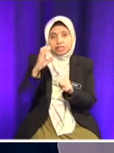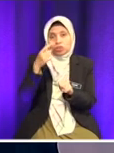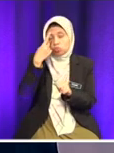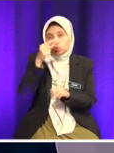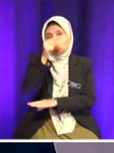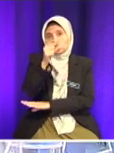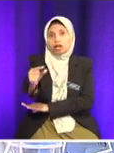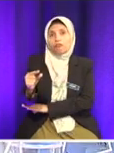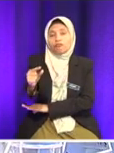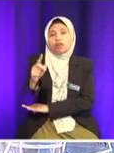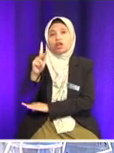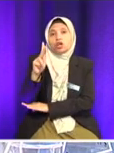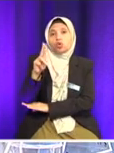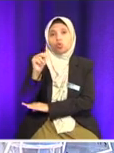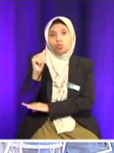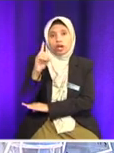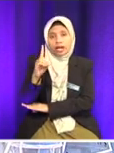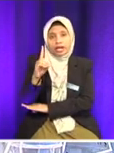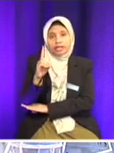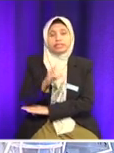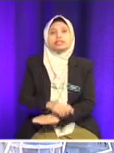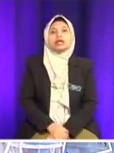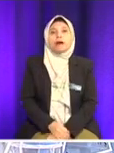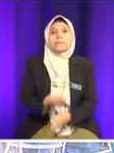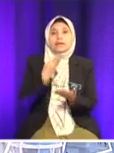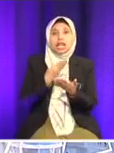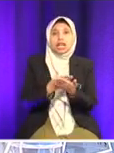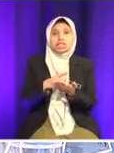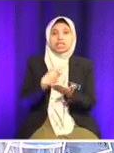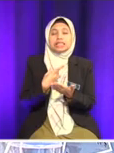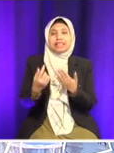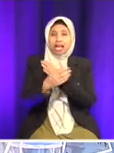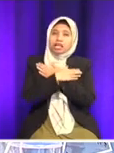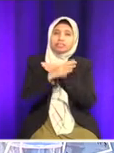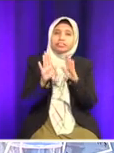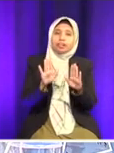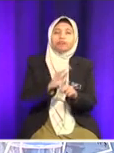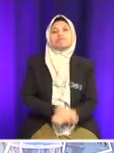grafik menggunakan geogebra oke baiklah sebentar